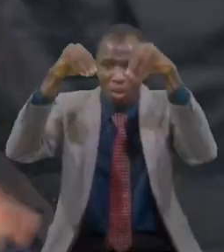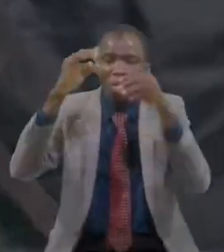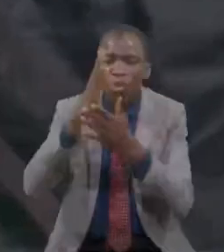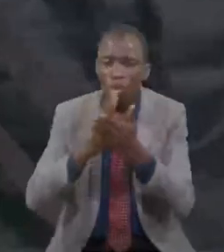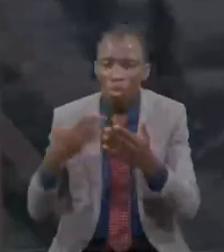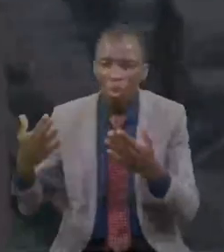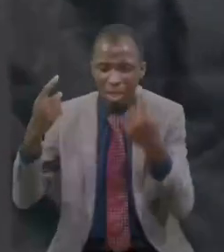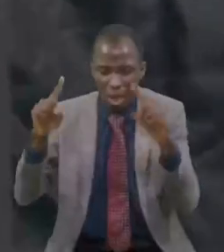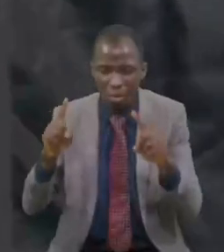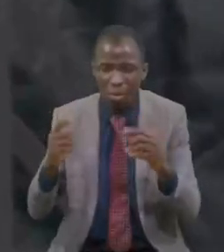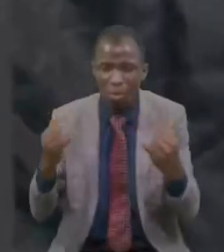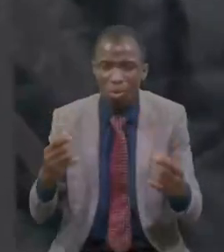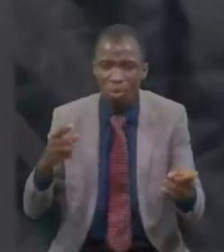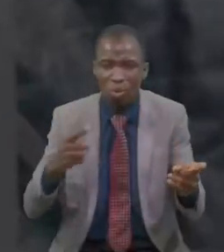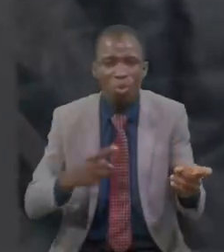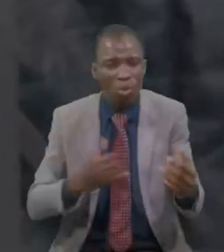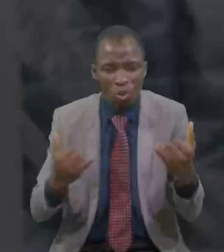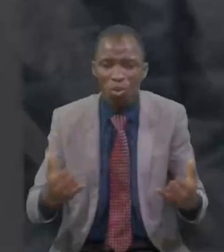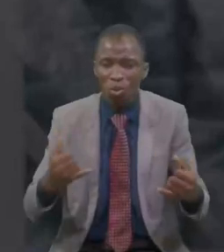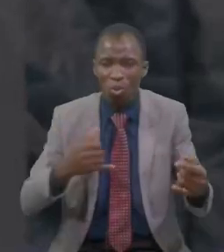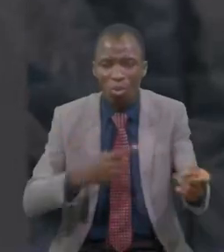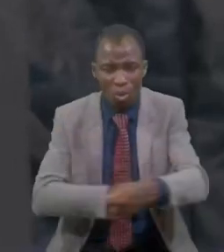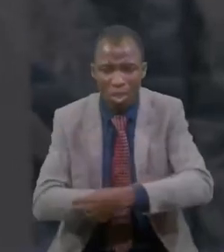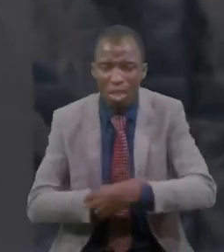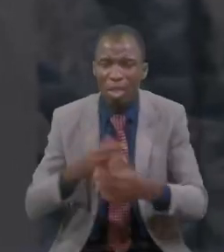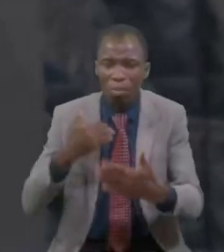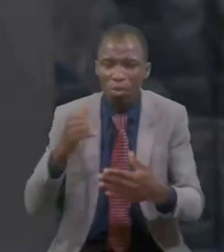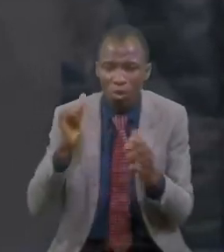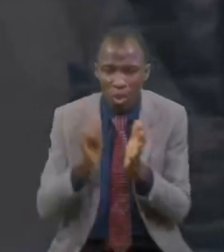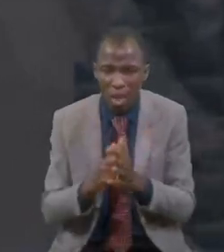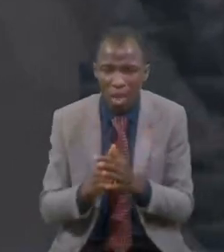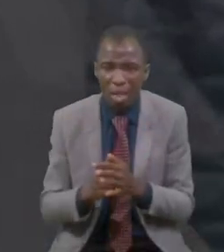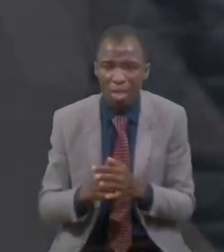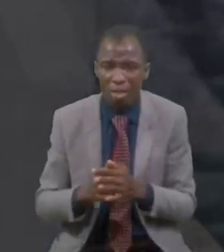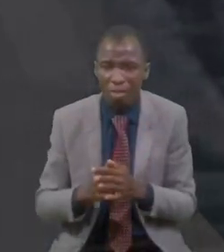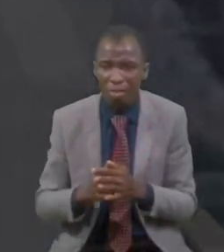mais quelque chose va se passer aujourd'hui avant cet enlèvement là